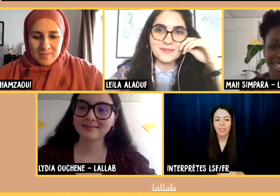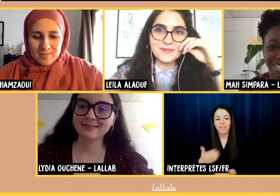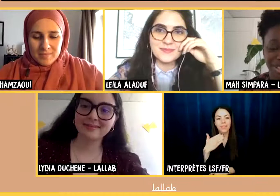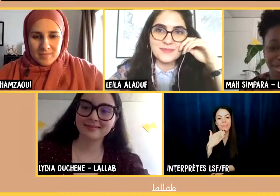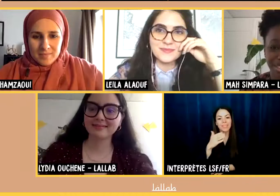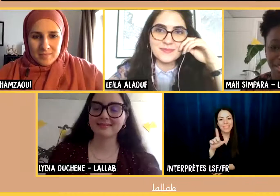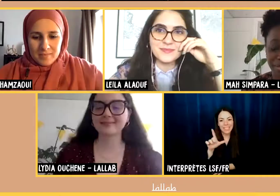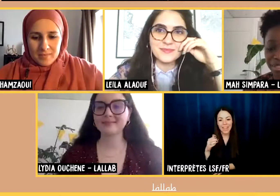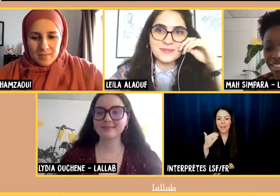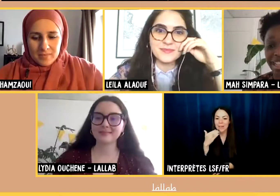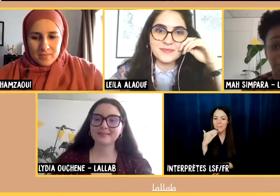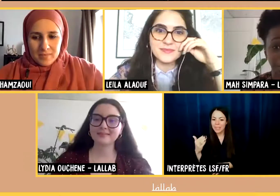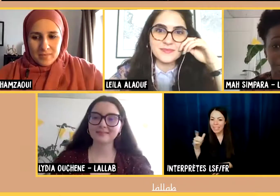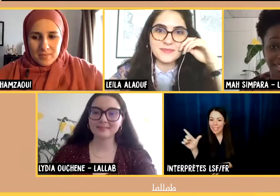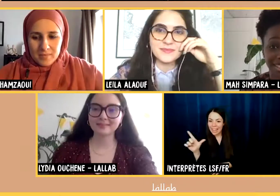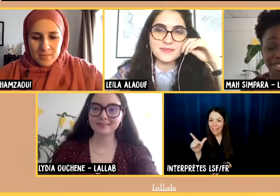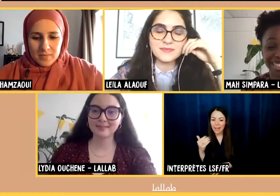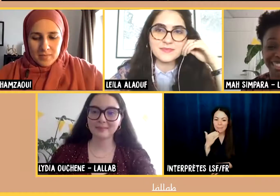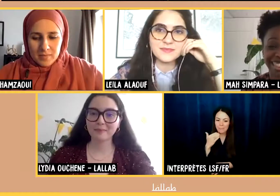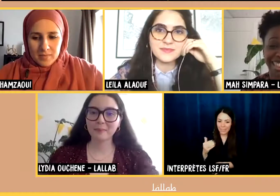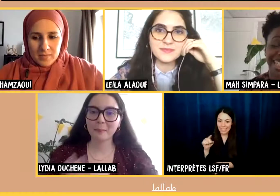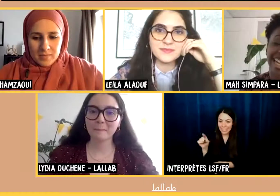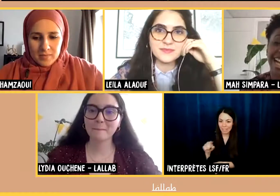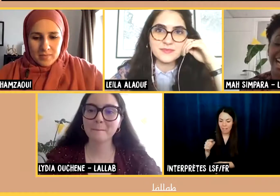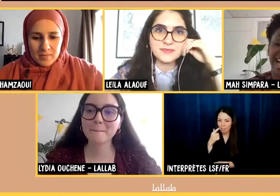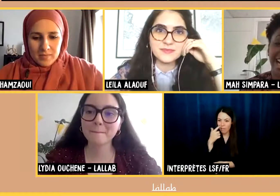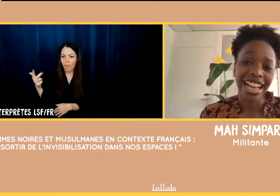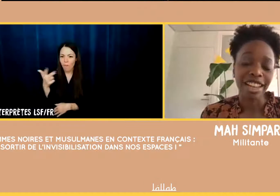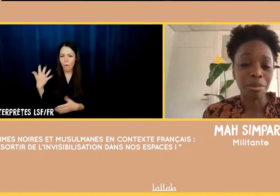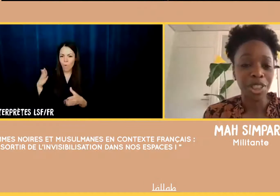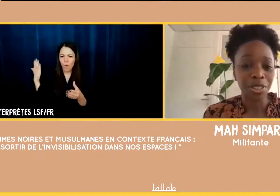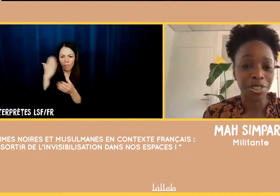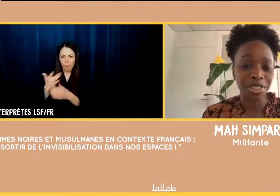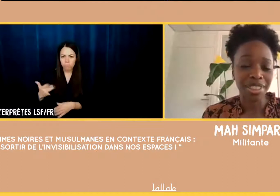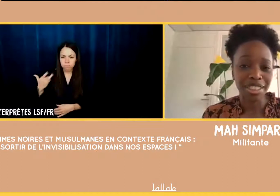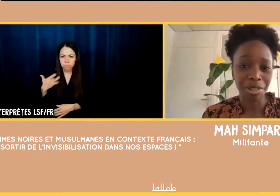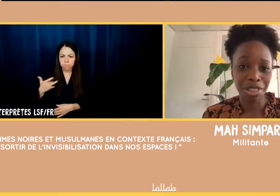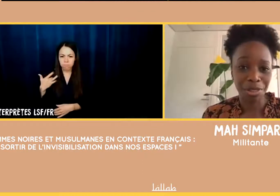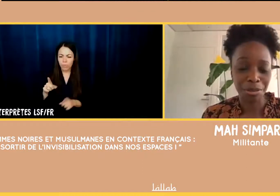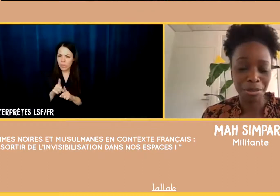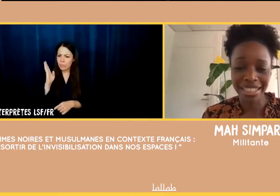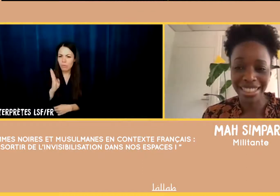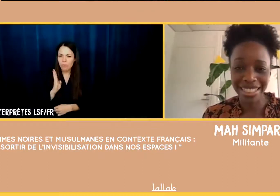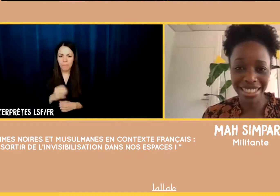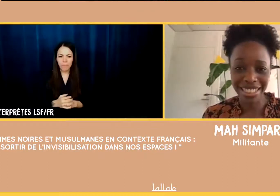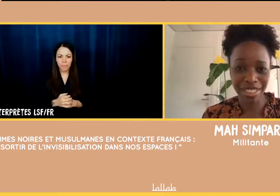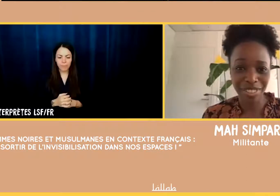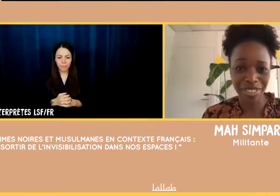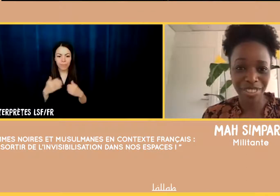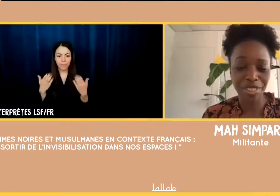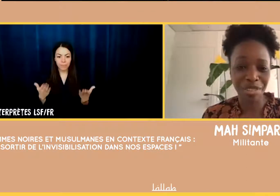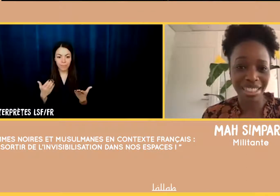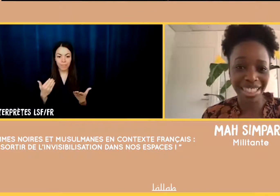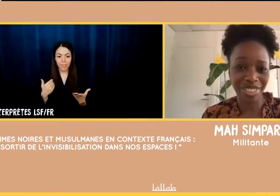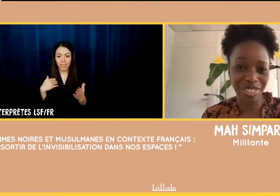vos interventions tellement importantes et tellement nécessaires. Alors moi, effectivement, viens de partager là,